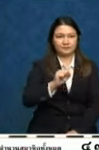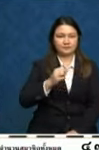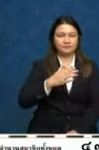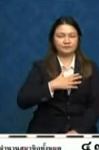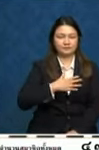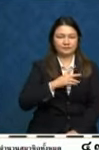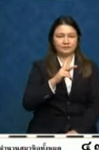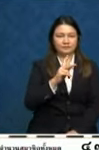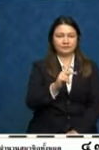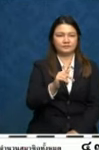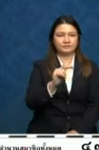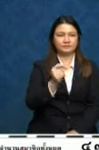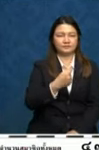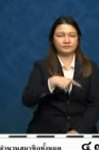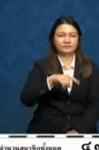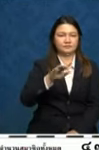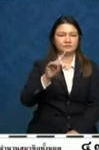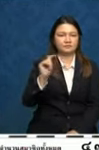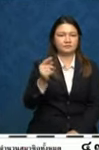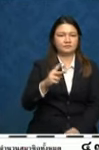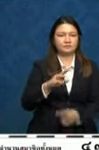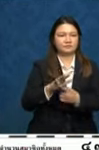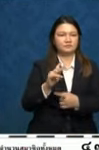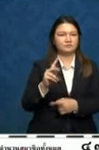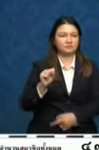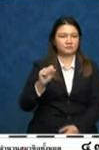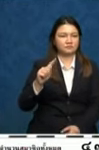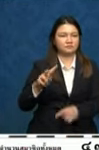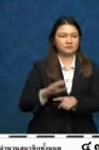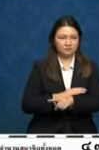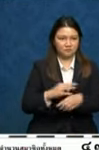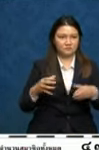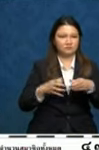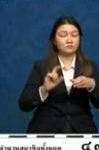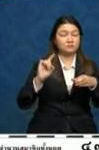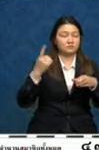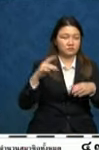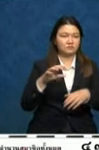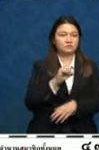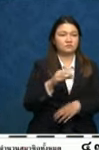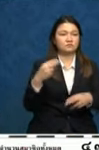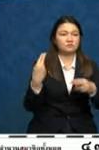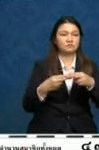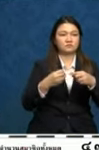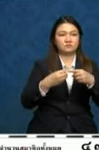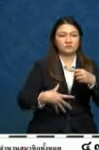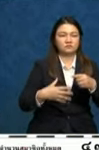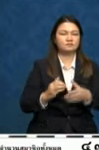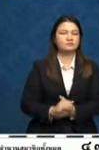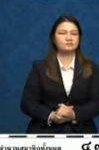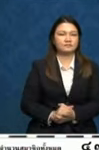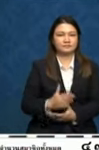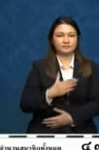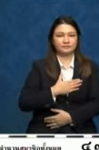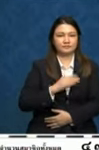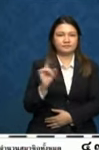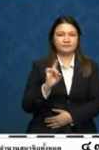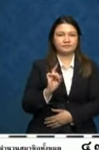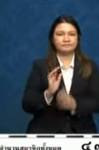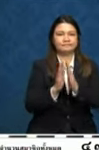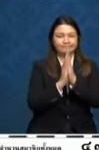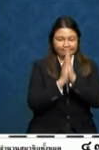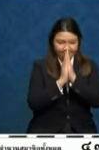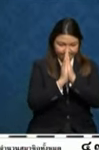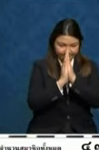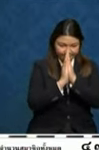ผมนายกิตติทัศน์แสงธนโยธินหัวหน้าพรรคใหม่ส.ส.บัญชีรายชื่อก่อนอื่นผมต้องกราบเรียนท่านประ